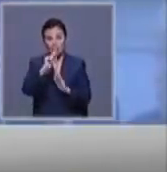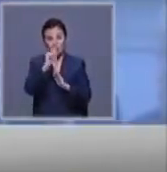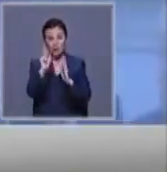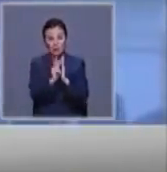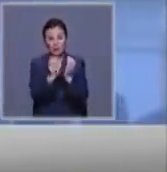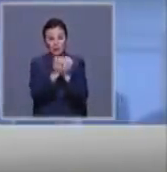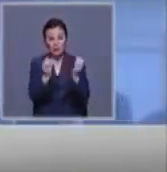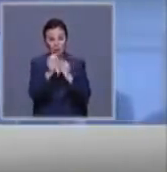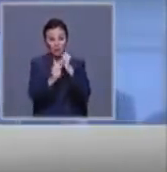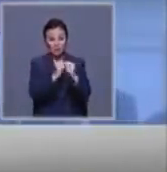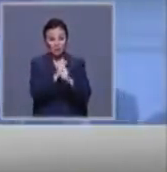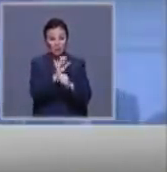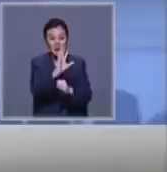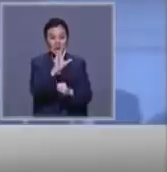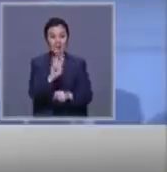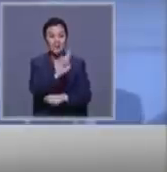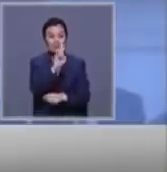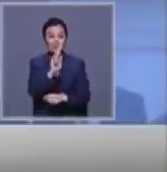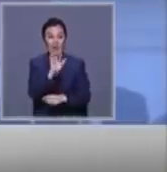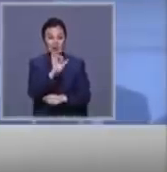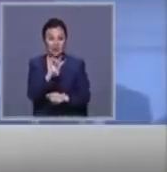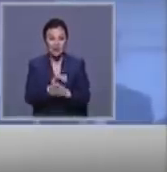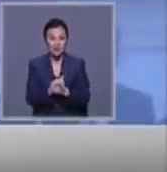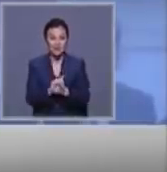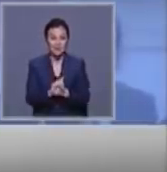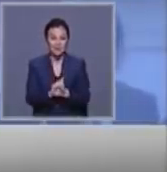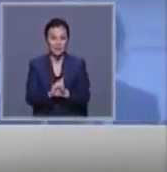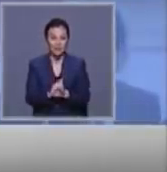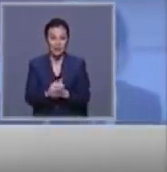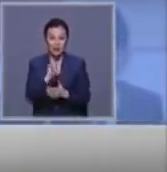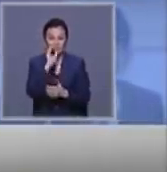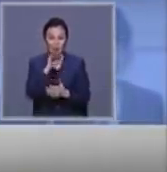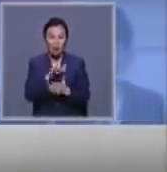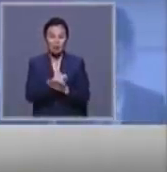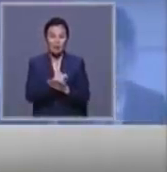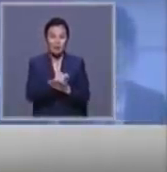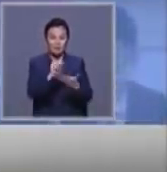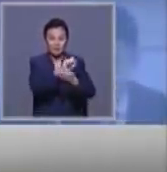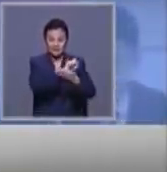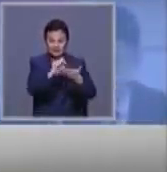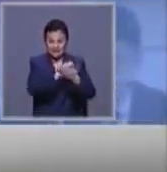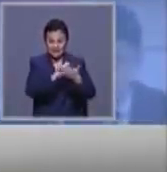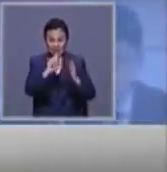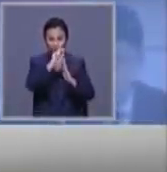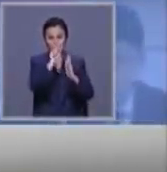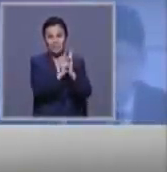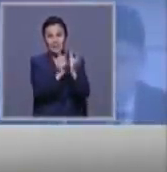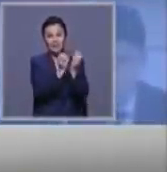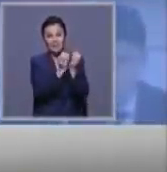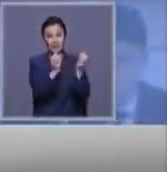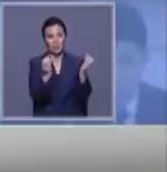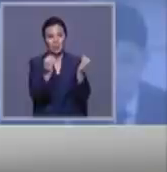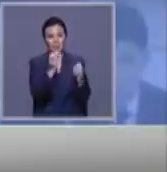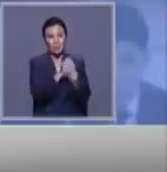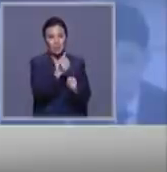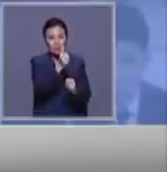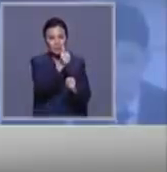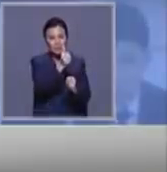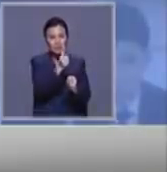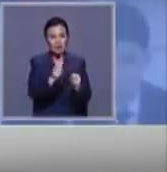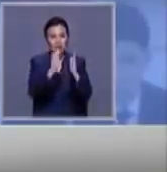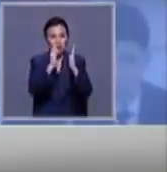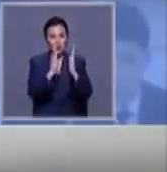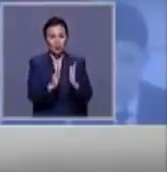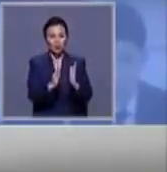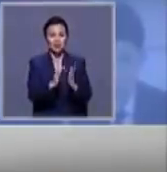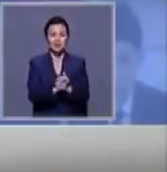ช้ ค ่ ะ ก็คือสว.ต่างๆที่คุณมีชัยกับกลท.เค้าร่างมาอย่างดีเหมือนก็จะให้แบบเป็นบุคคลผู้ปลอ